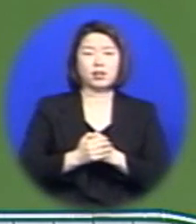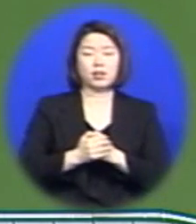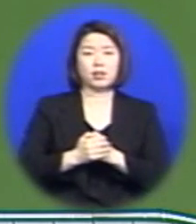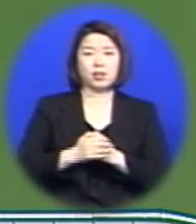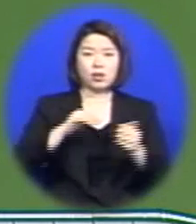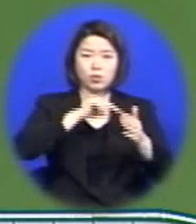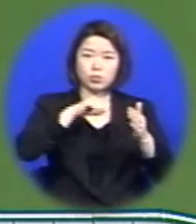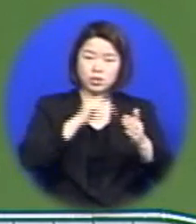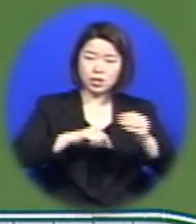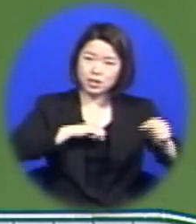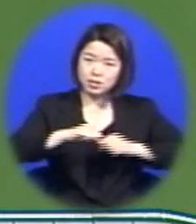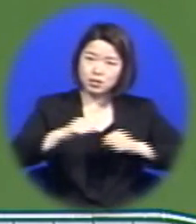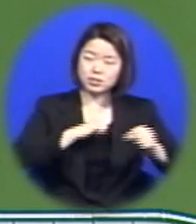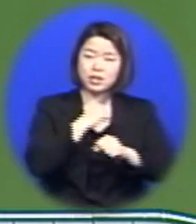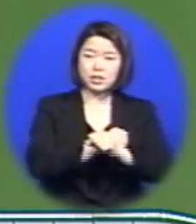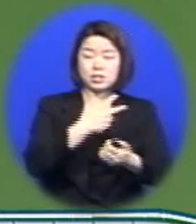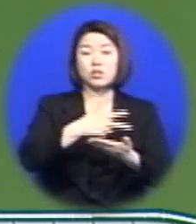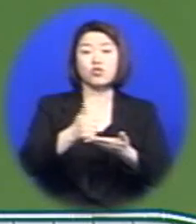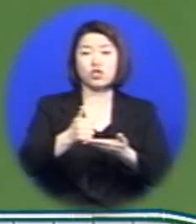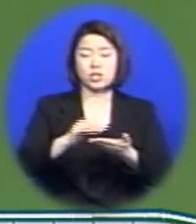우리 안에 역사하시는